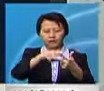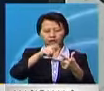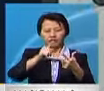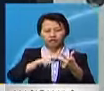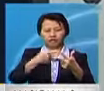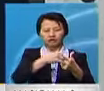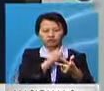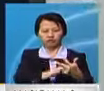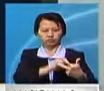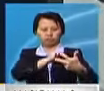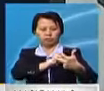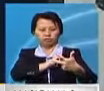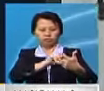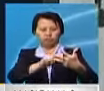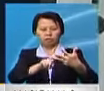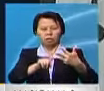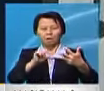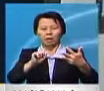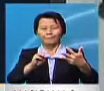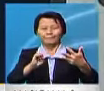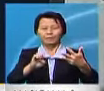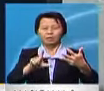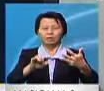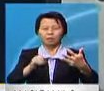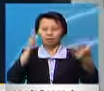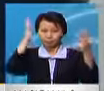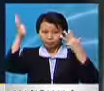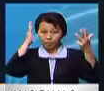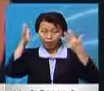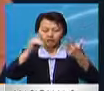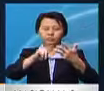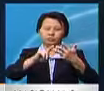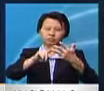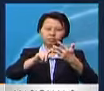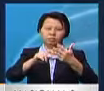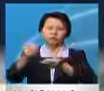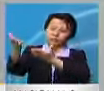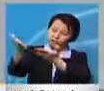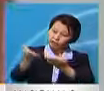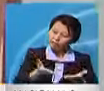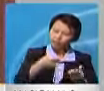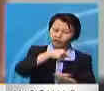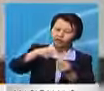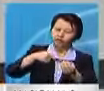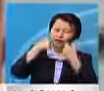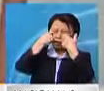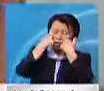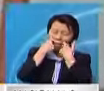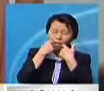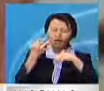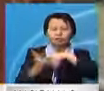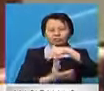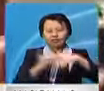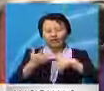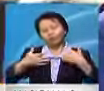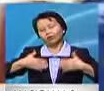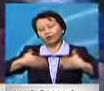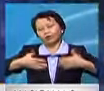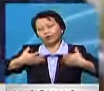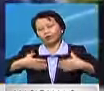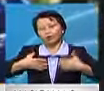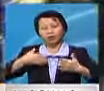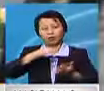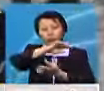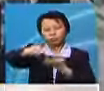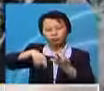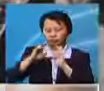warga Spanyol, serta Armila Ali Hassan, wanita tempatan, disambut dalam suasana sedih bercampur gembira